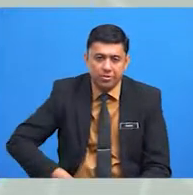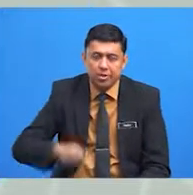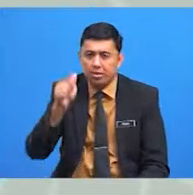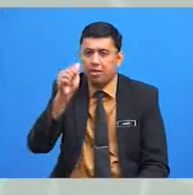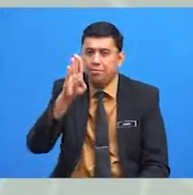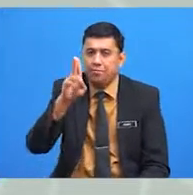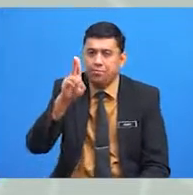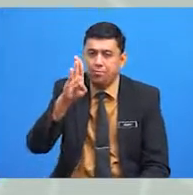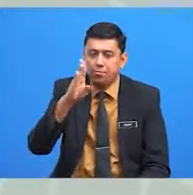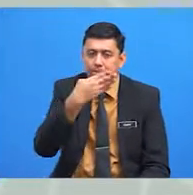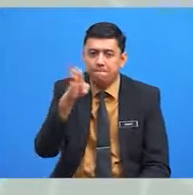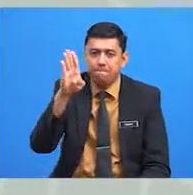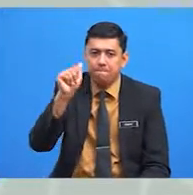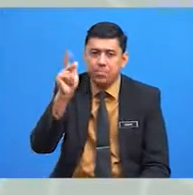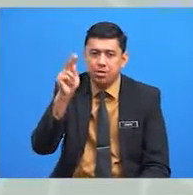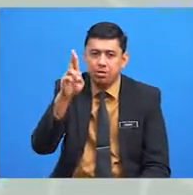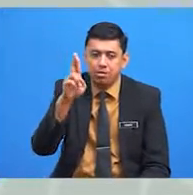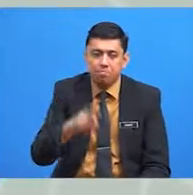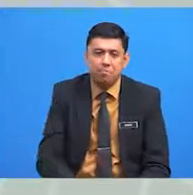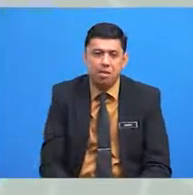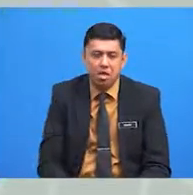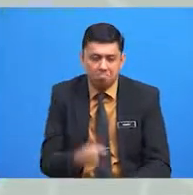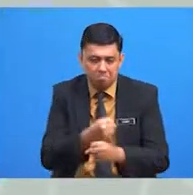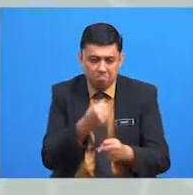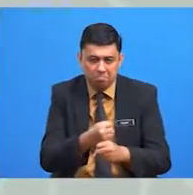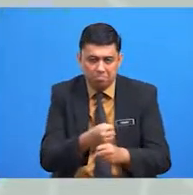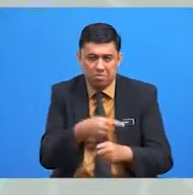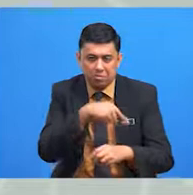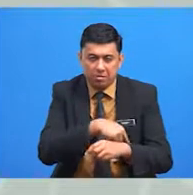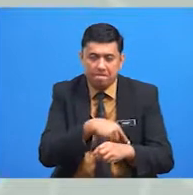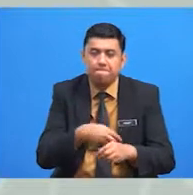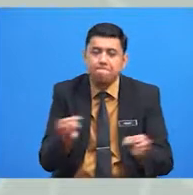dihasilkan ketika bertugas di Pejabat Pos Besar pada tahun